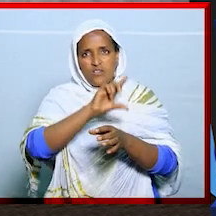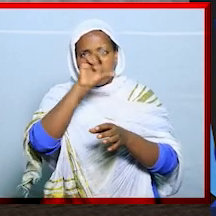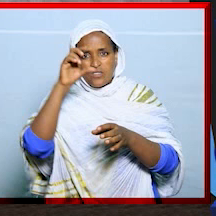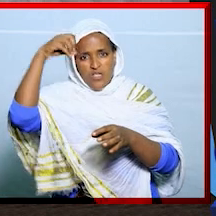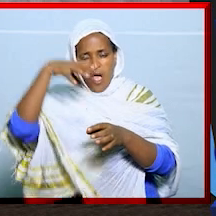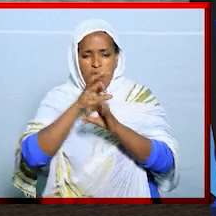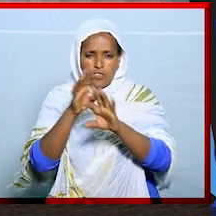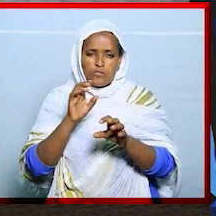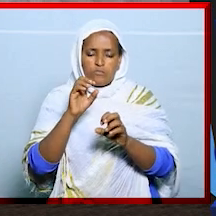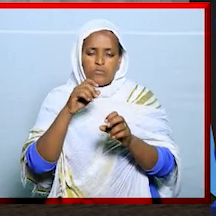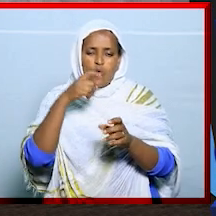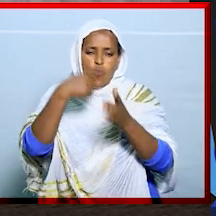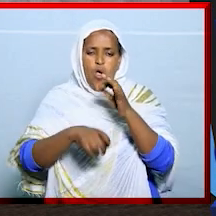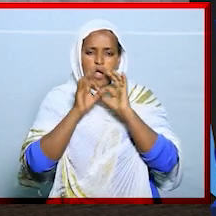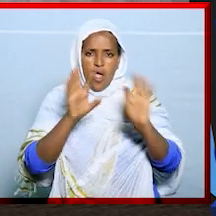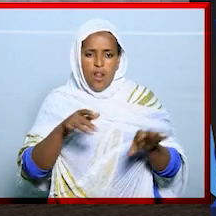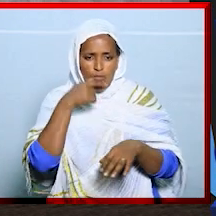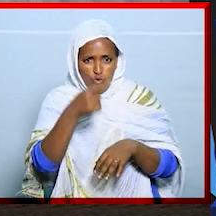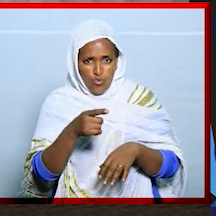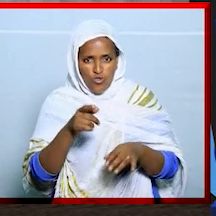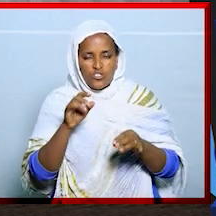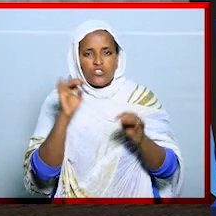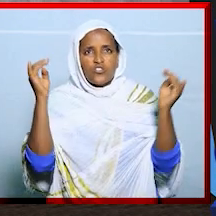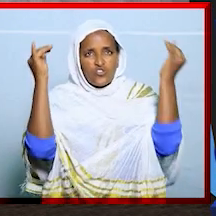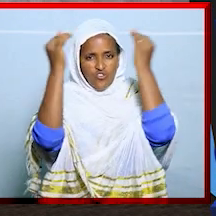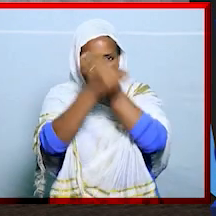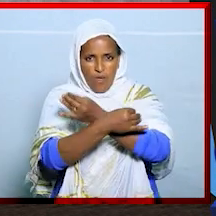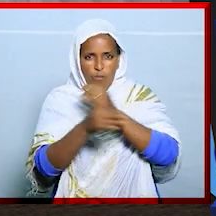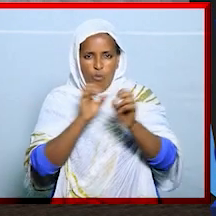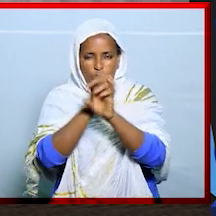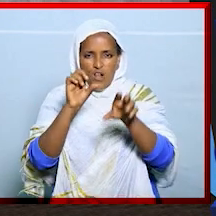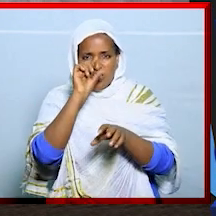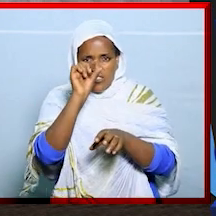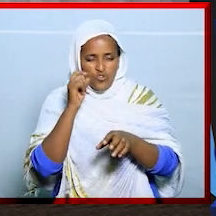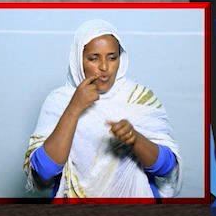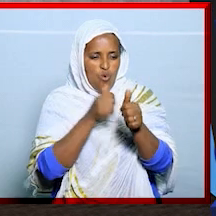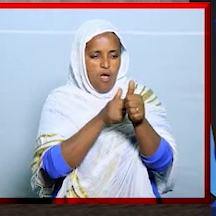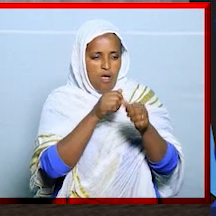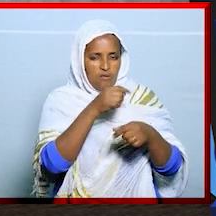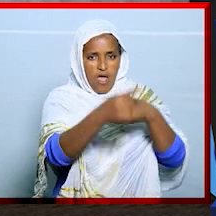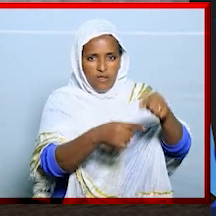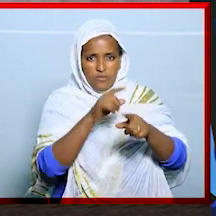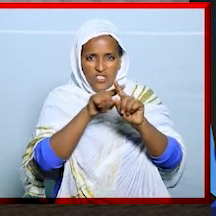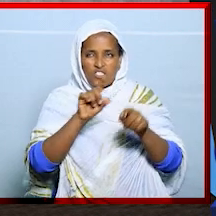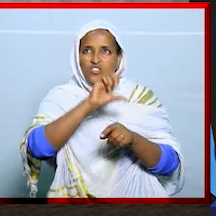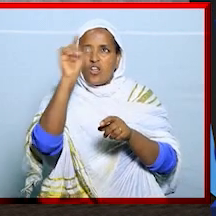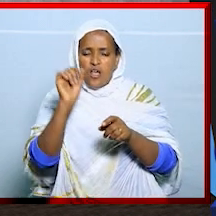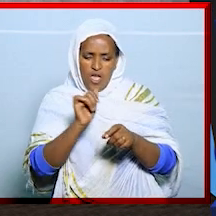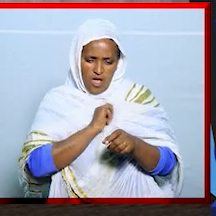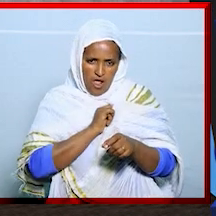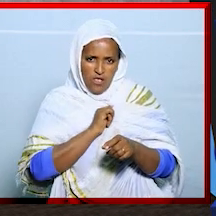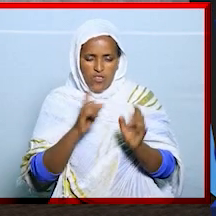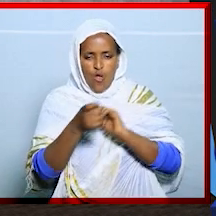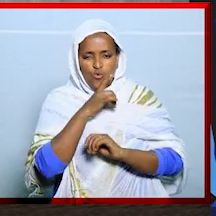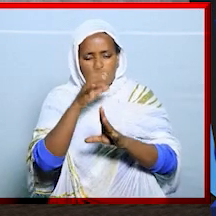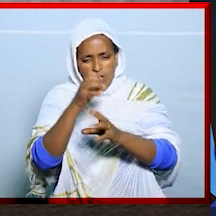ፀሐይ የለች ምን ዋጋ አለው እያሉ ቢያወሩ የጨለማው ብርሃን አንድ ስንዝር ወይም አንድ ቅንጣት ፈቀቅ አይልም። ግን እንደ ጨረቃ